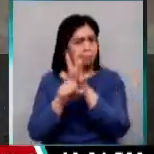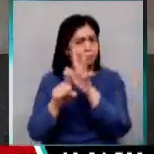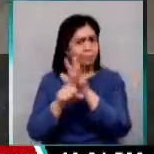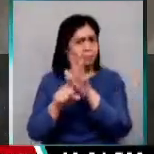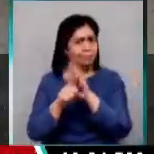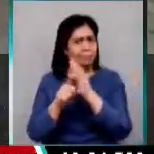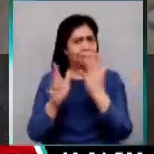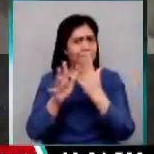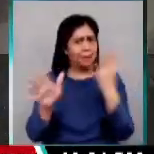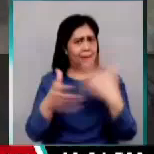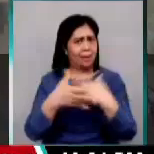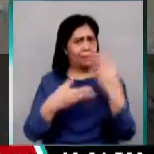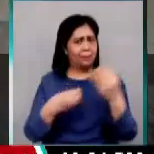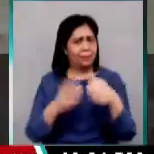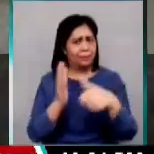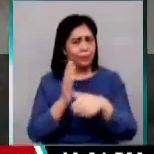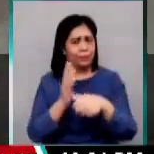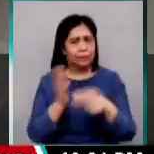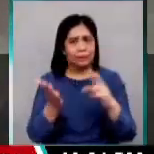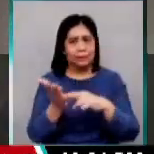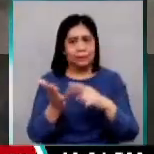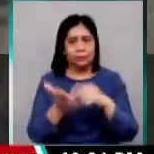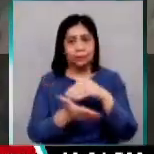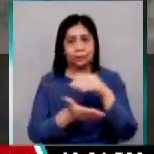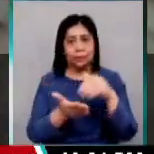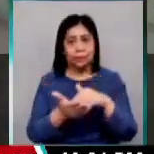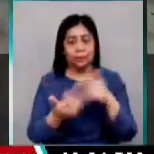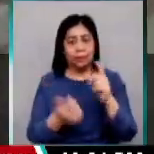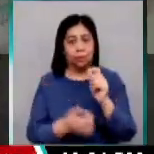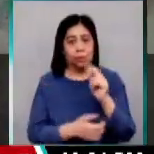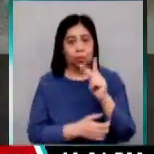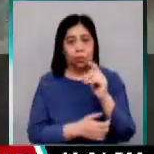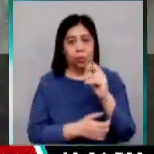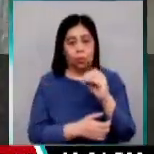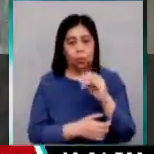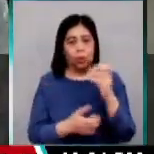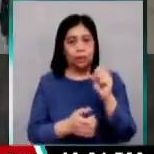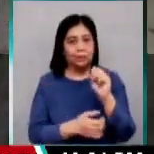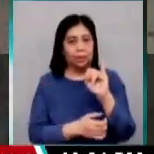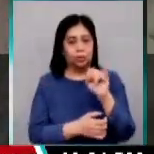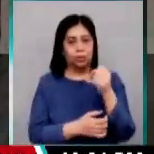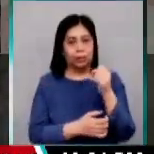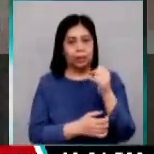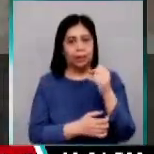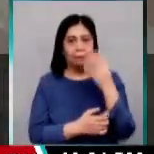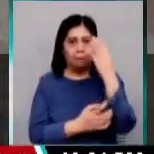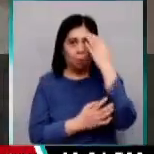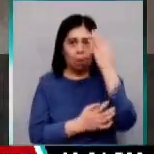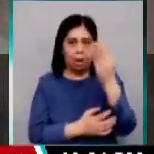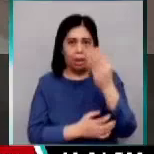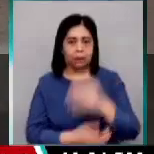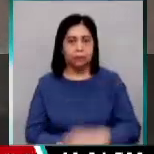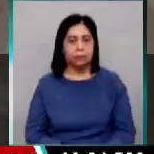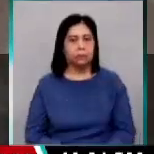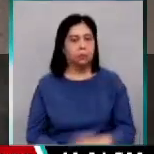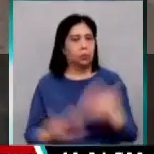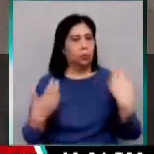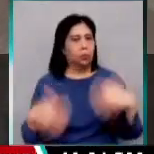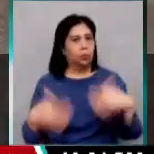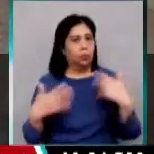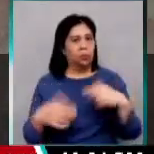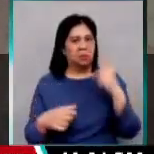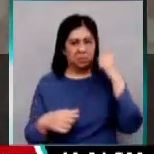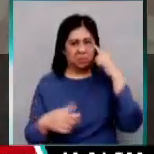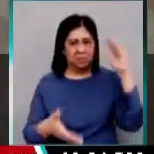ng Voters Registration Center sa Tungko sa San Jose del Monte, Bulacan. Wow! Mabawasan kaya yan sa